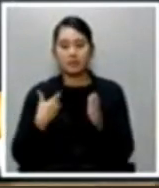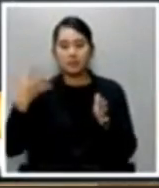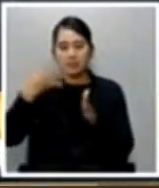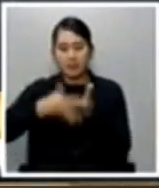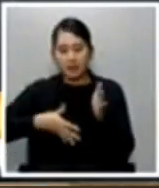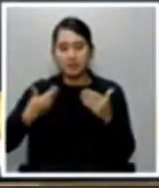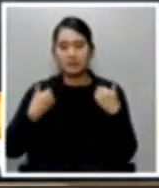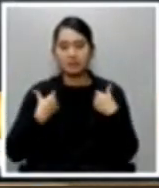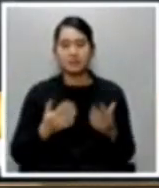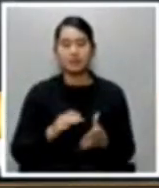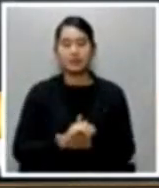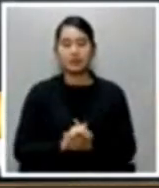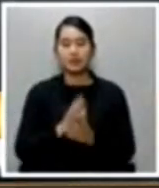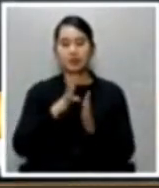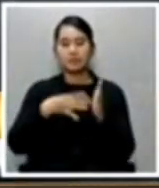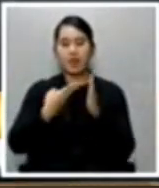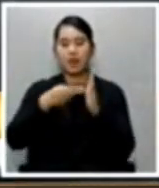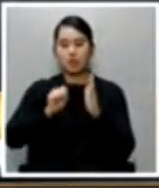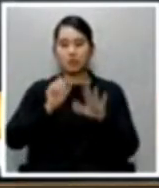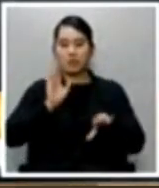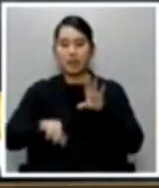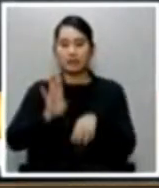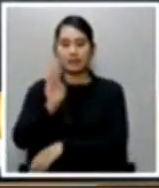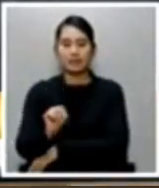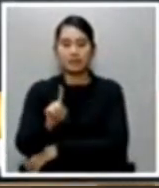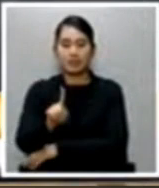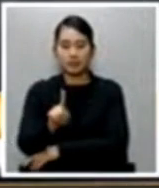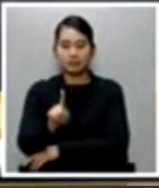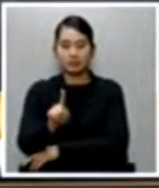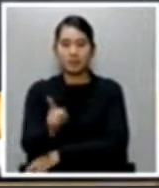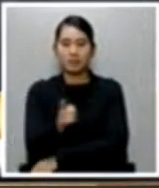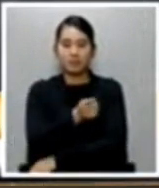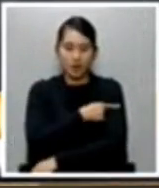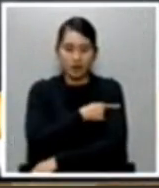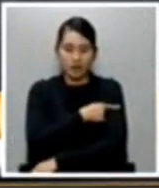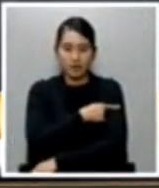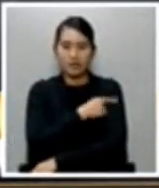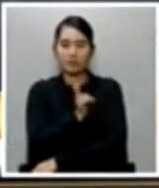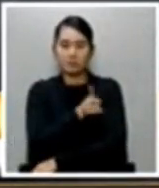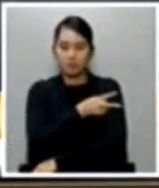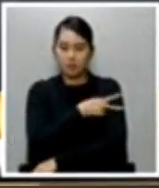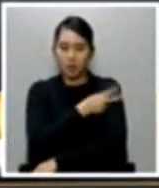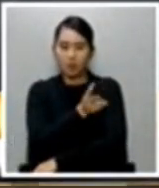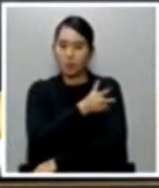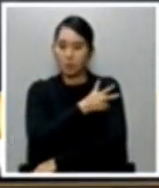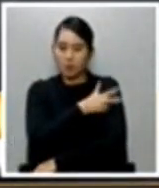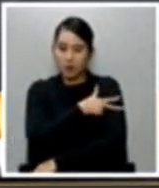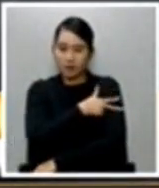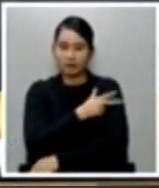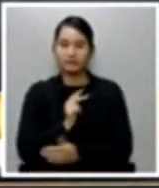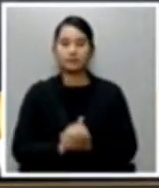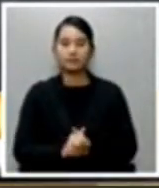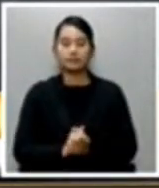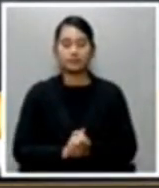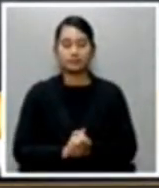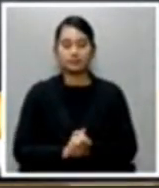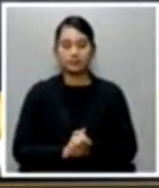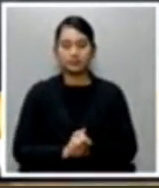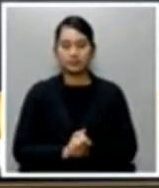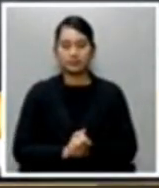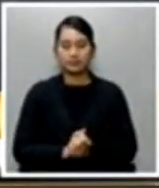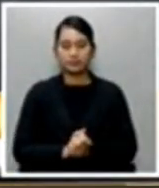อยู่ถึง41หลักสูตรทั้งปริญญาตรีปริญญาโทและปริญญาเอกนะ